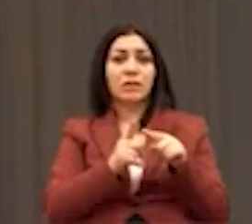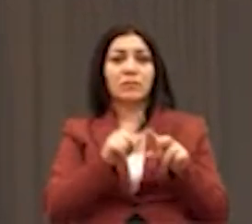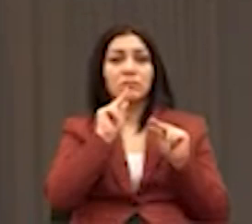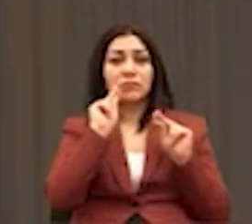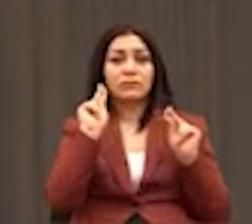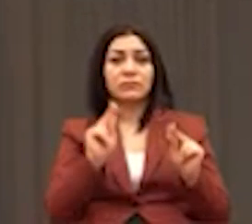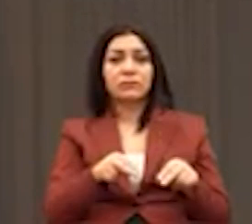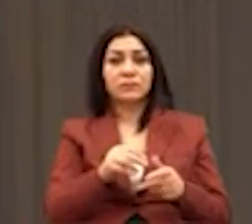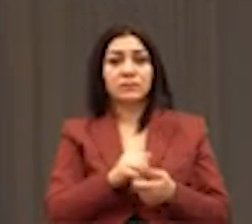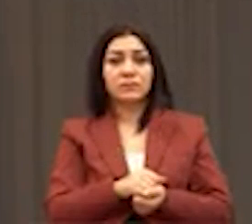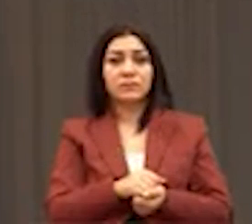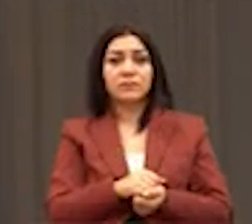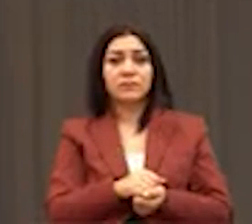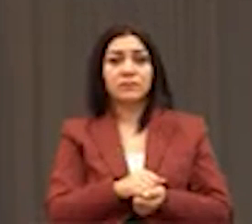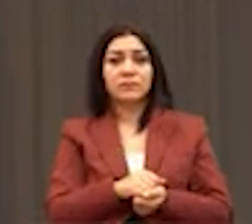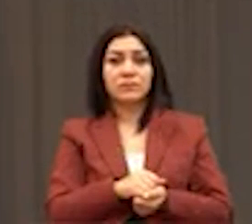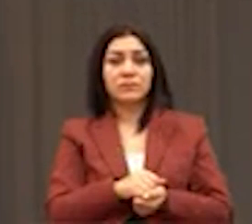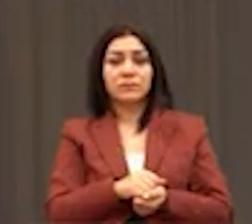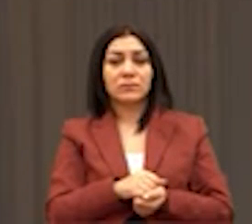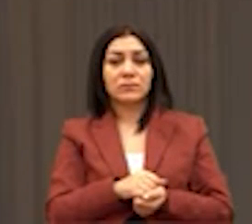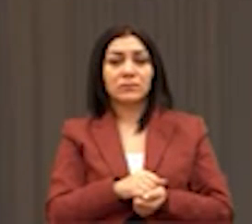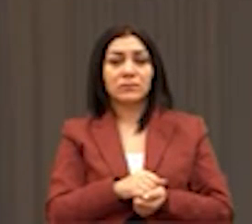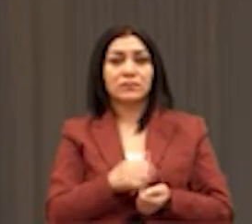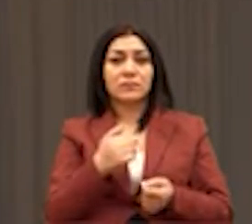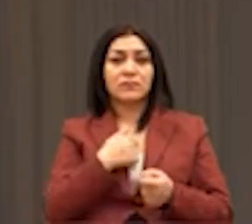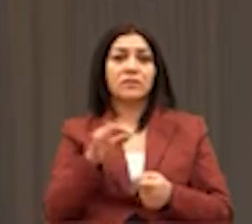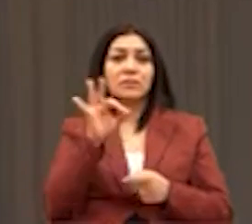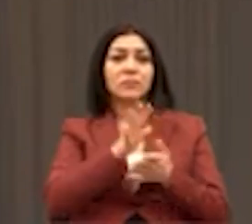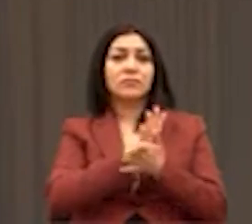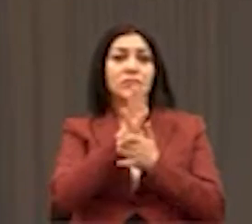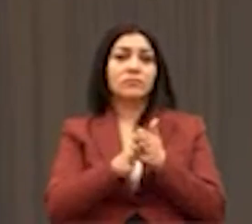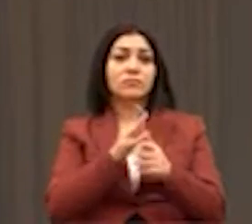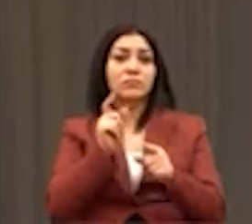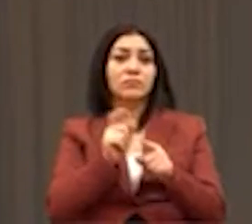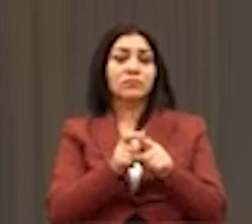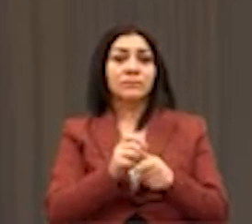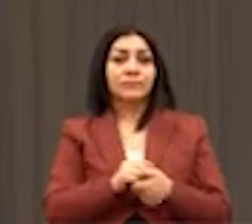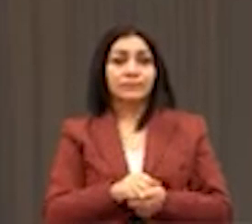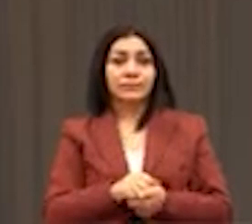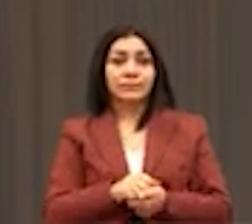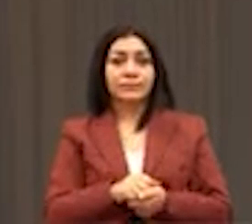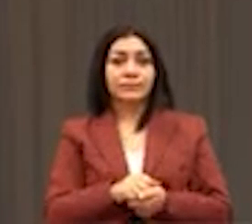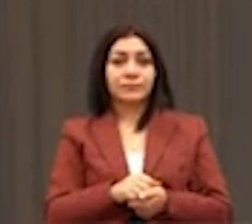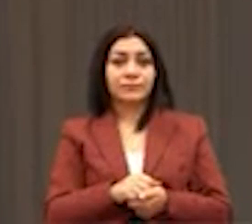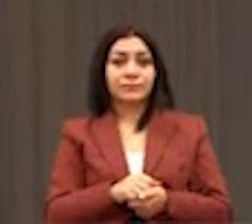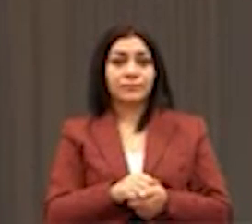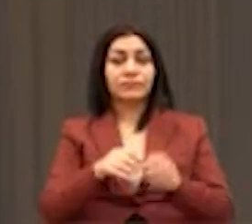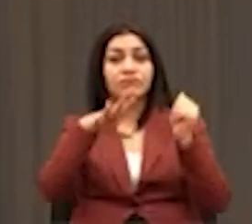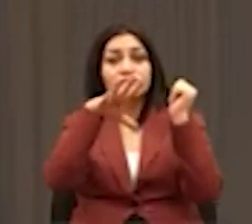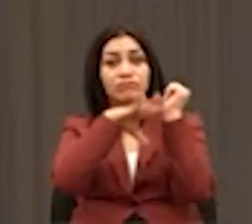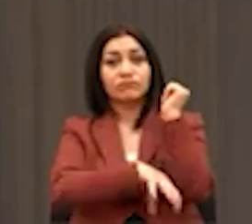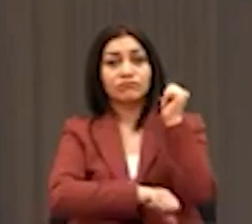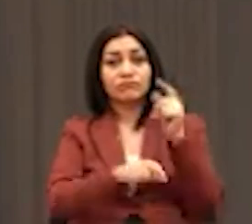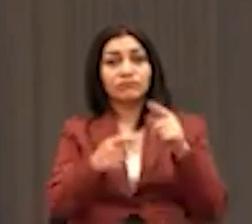մեղավոր են եղել։ Դե ես սրա համար այդ բառը ասում եմ։ Եվ հետո վերջում էսպիսի